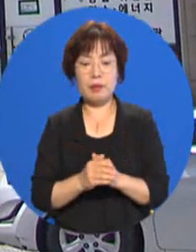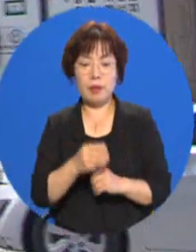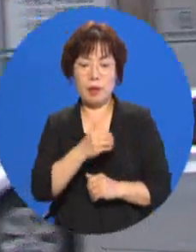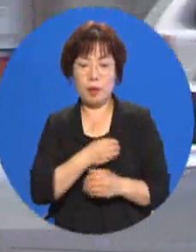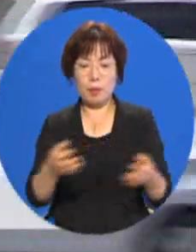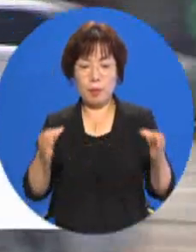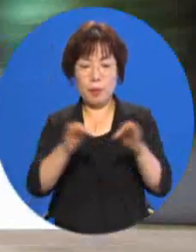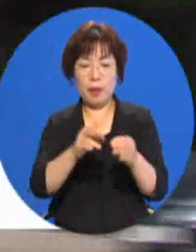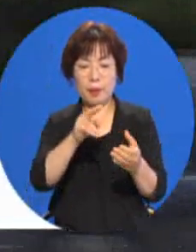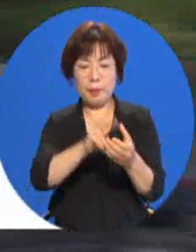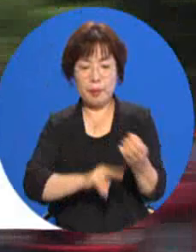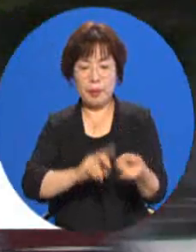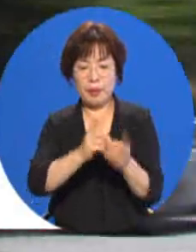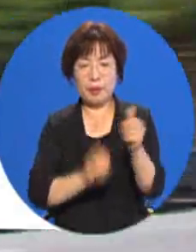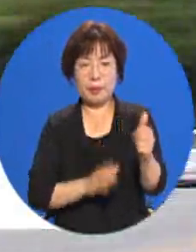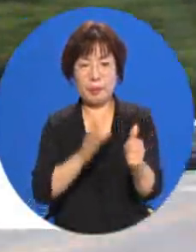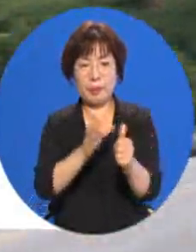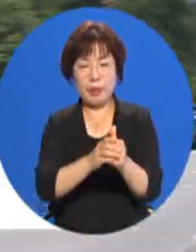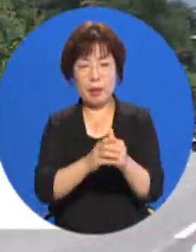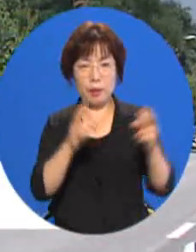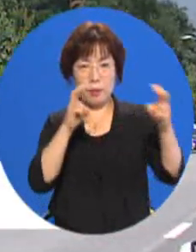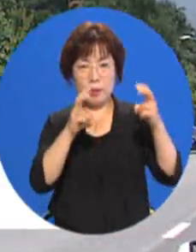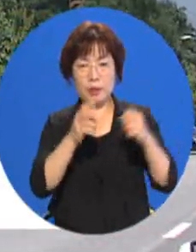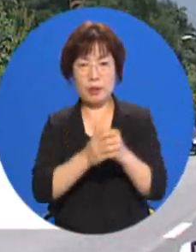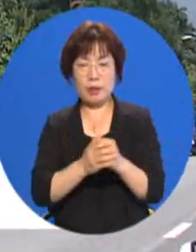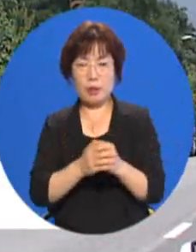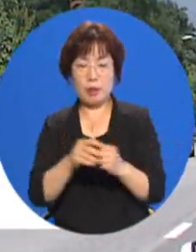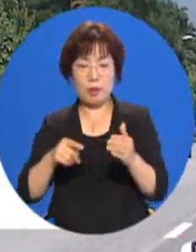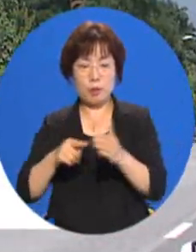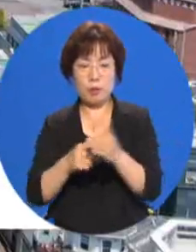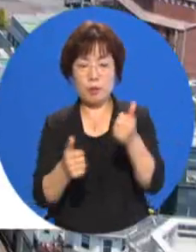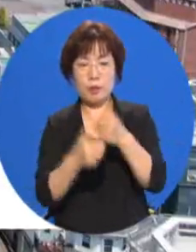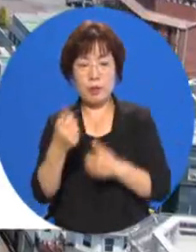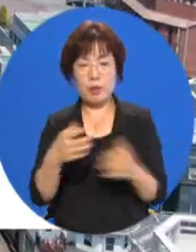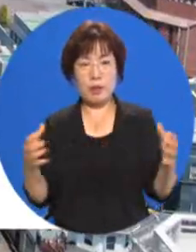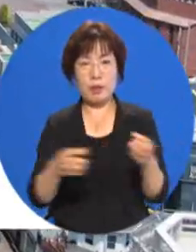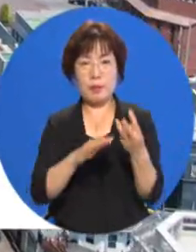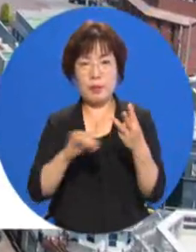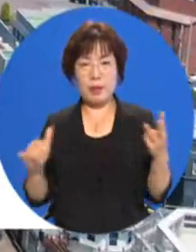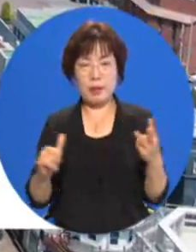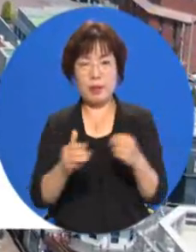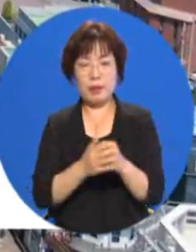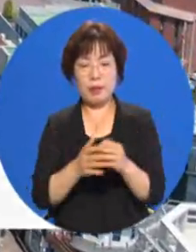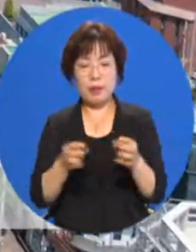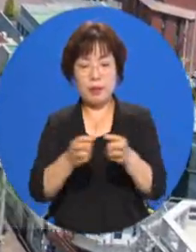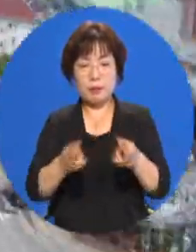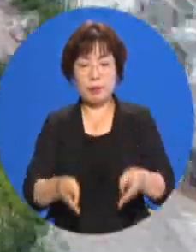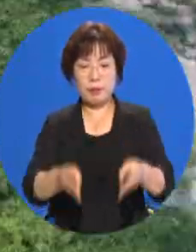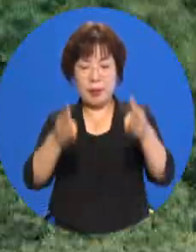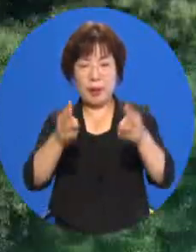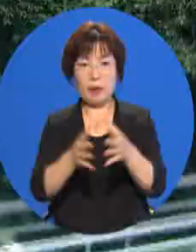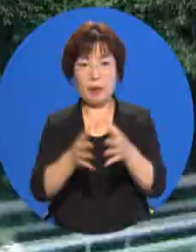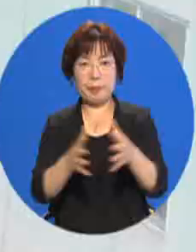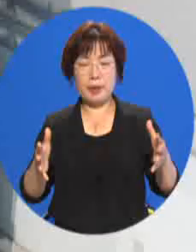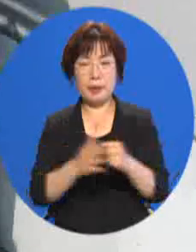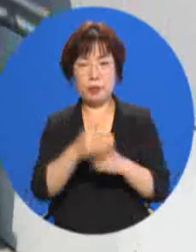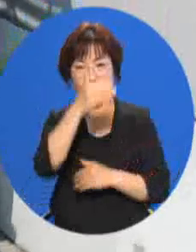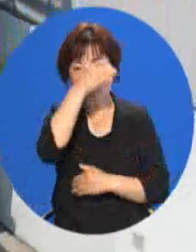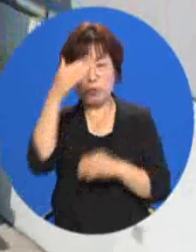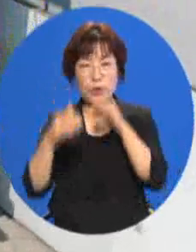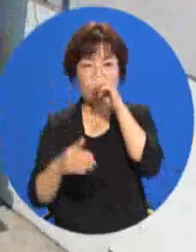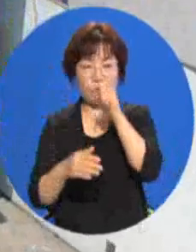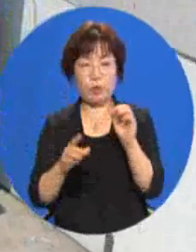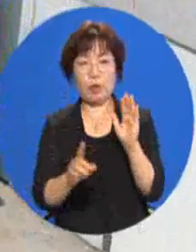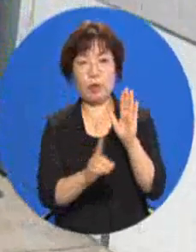지역주택조합의 분양 업무를 대행한 주식회사와 조합 추진위원장 3명은 최대 30층 높이의 아파트로 전망이